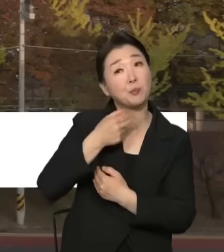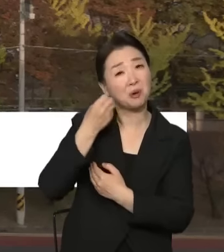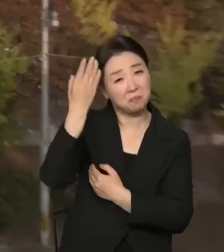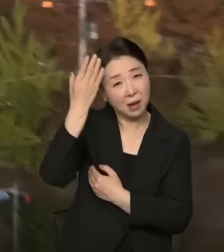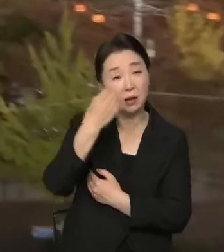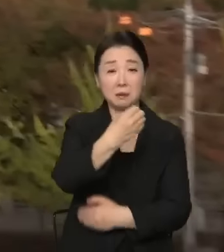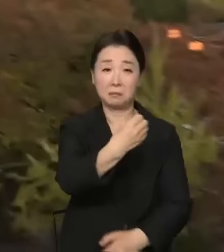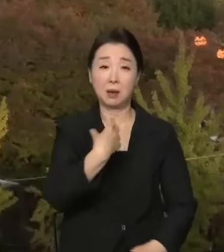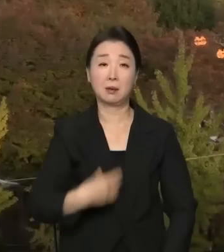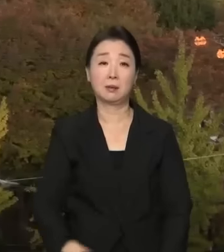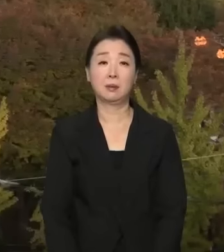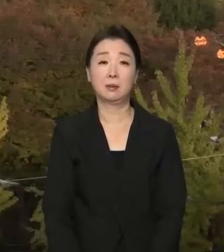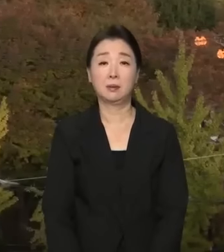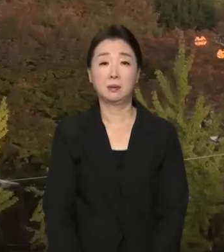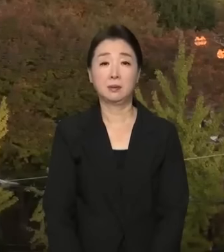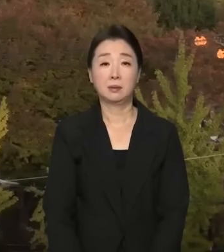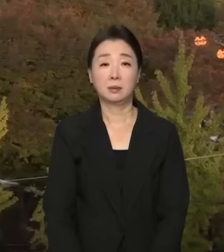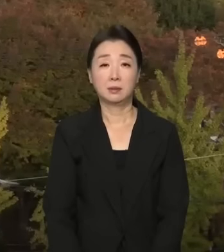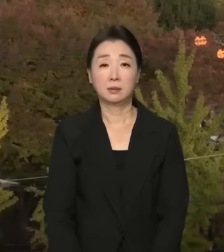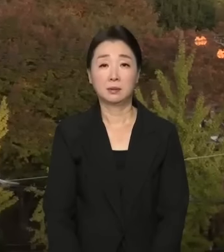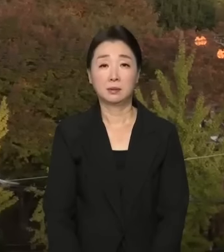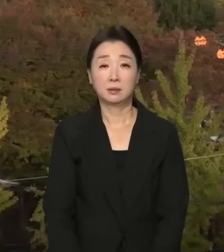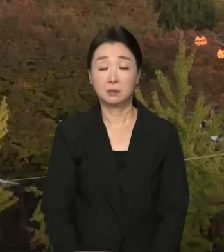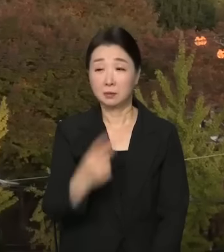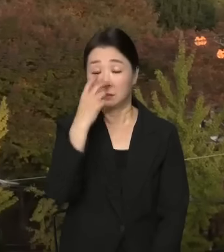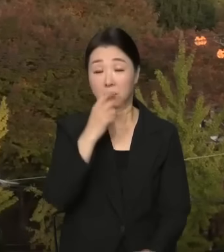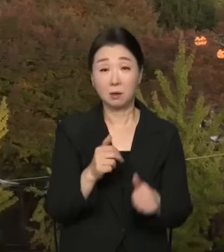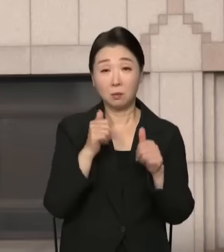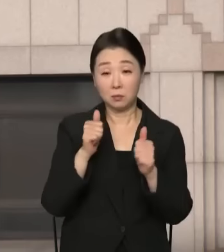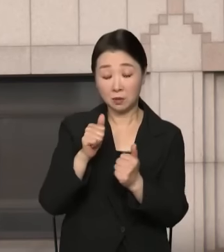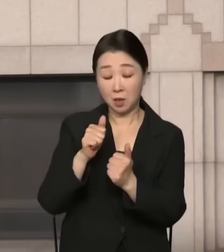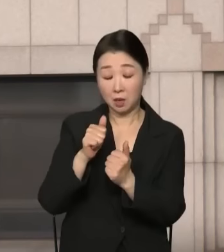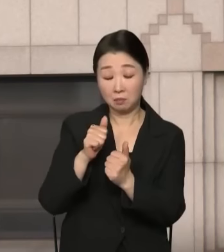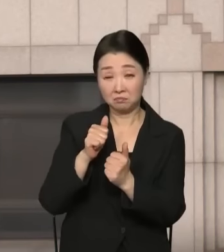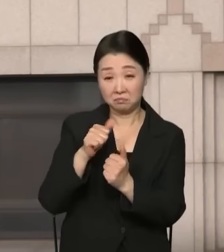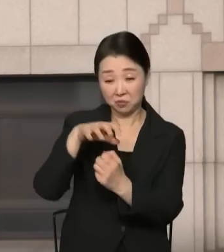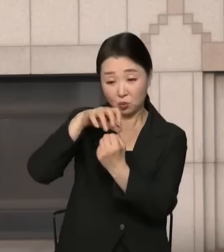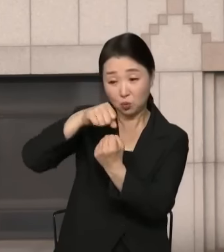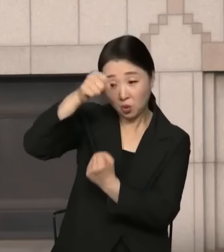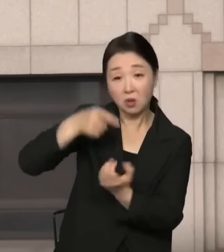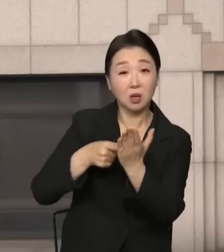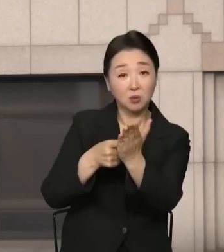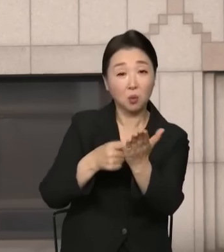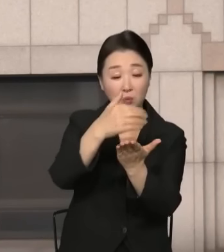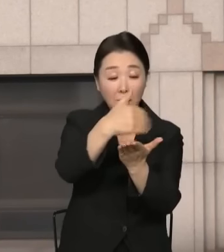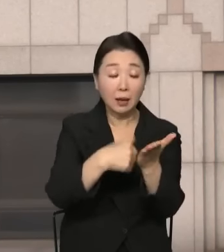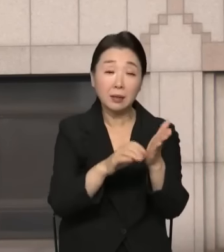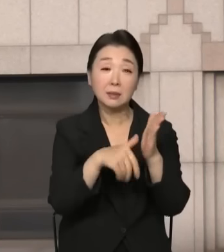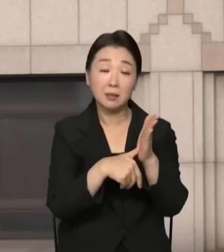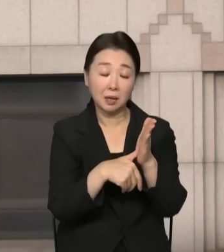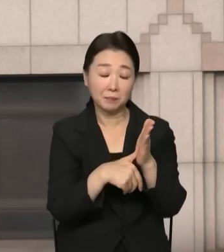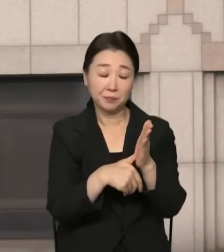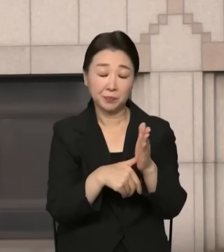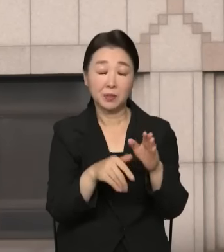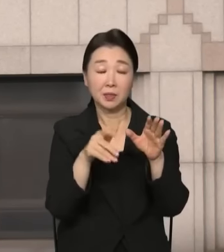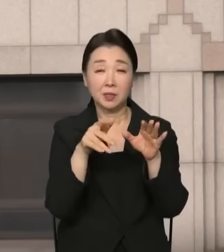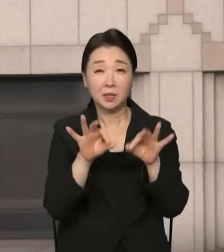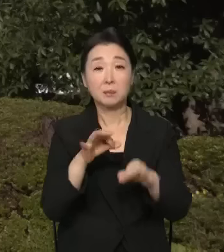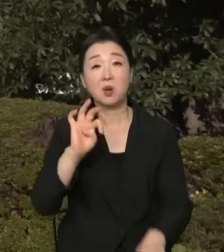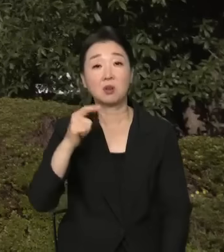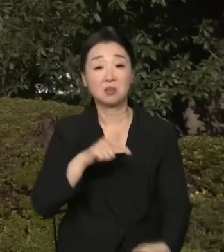답한 것으로 전해집니다. 이런 가운데 검찰은 구속영장 청구서에 명 씨가 김영선 전 의원에게 대통령